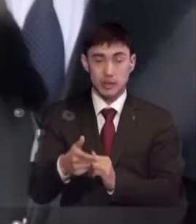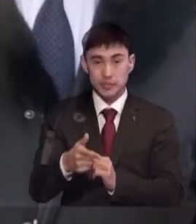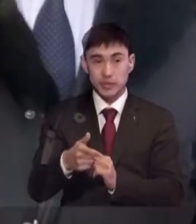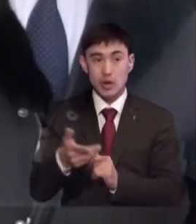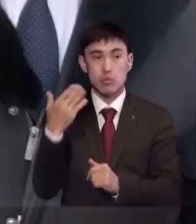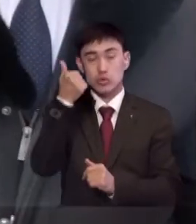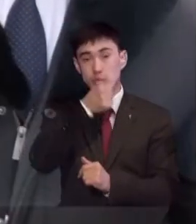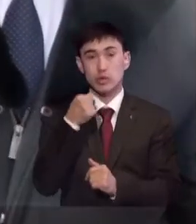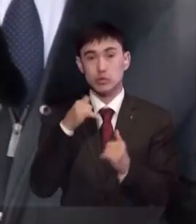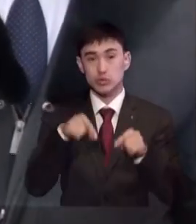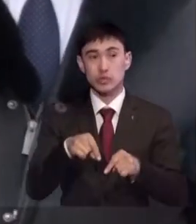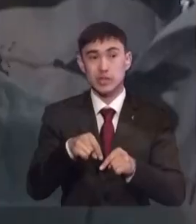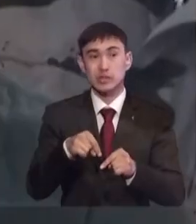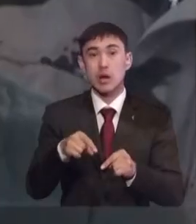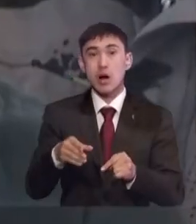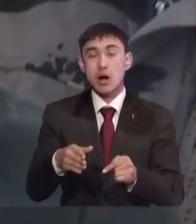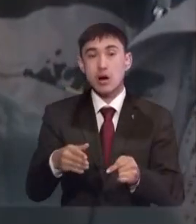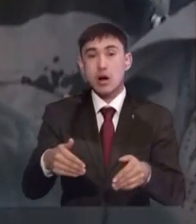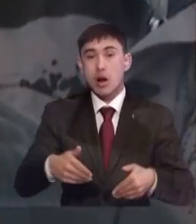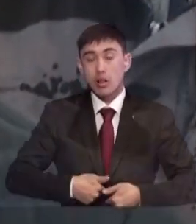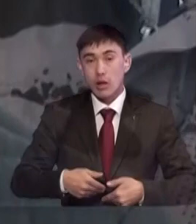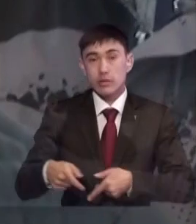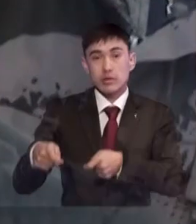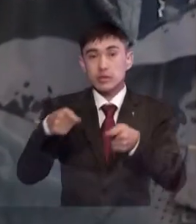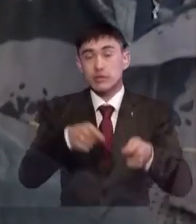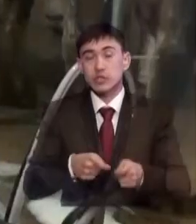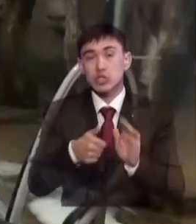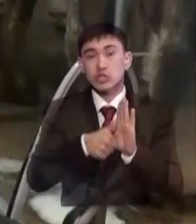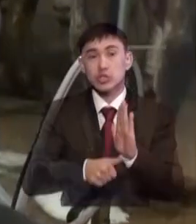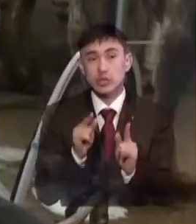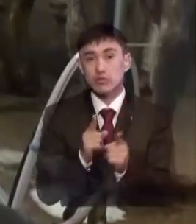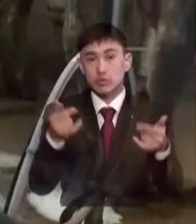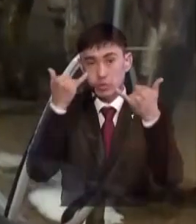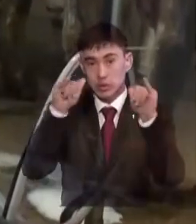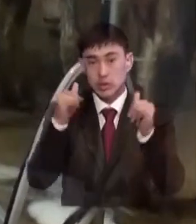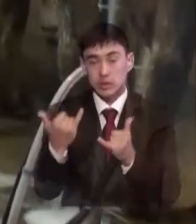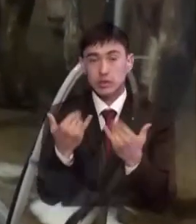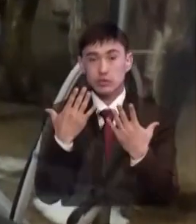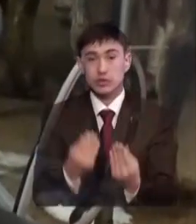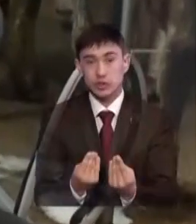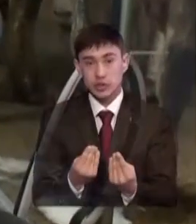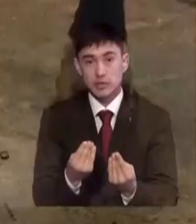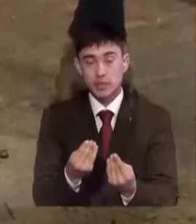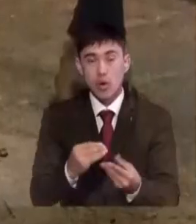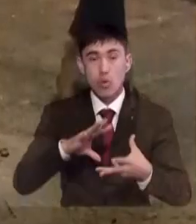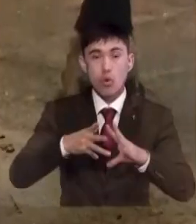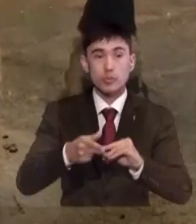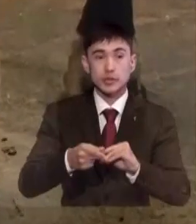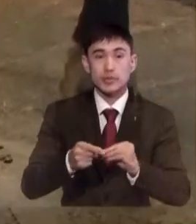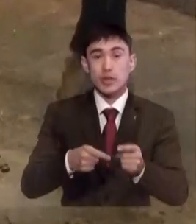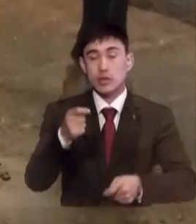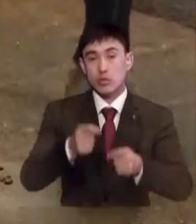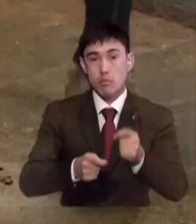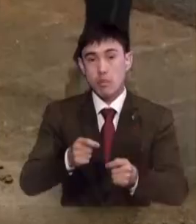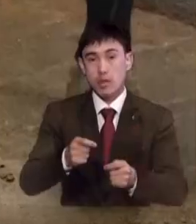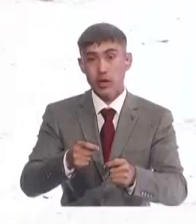В прошлом году сюда из Голландии были завезены свыше 60 голов племенного скота. На сегодняшний день общий объем надоев